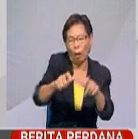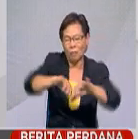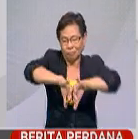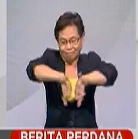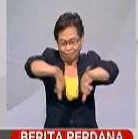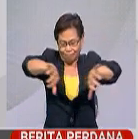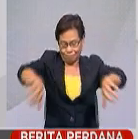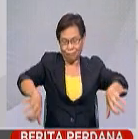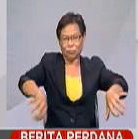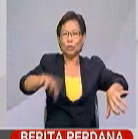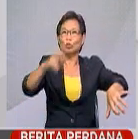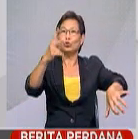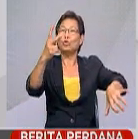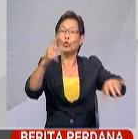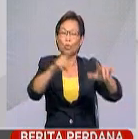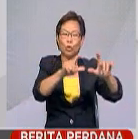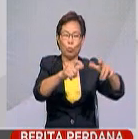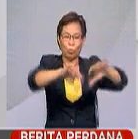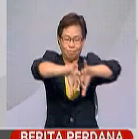diasingkan kepada dua kumpulan.